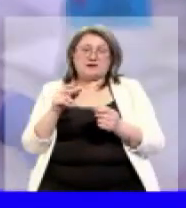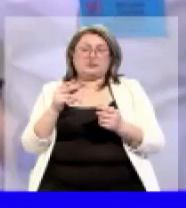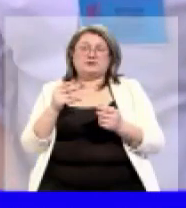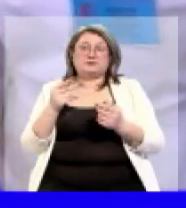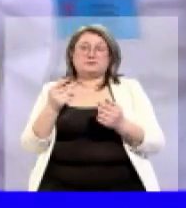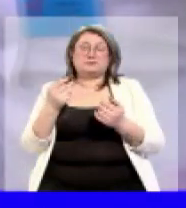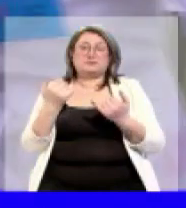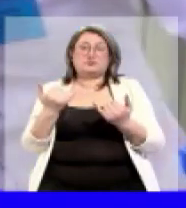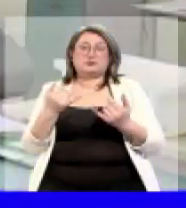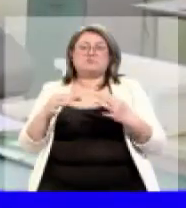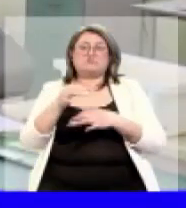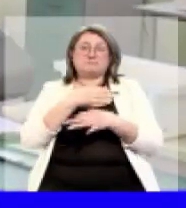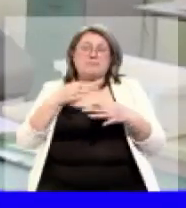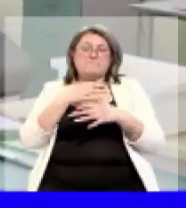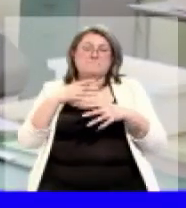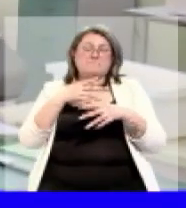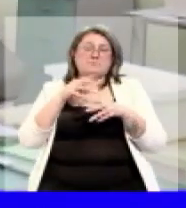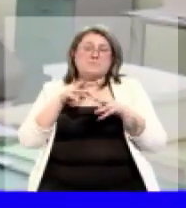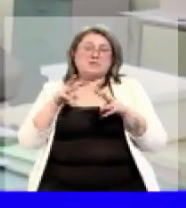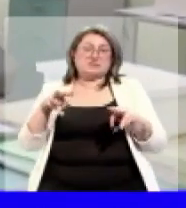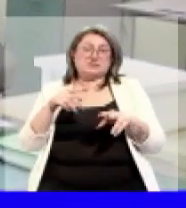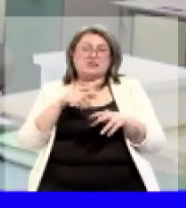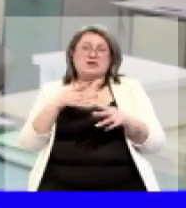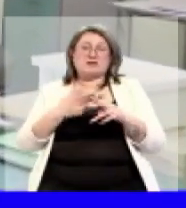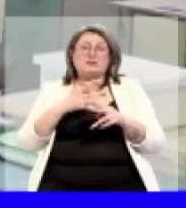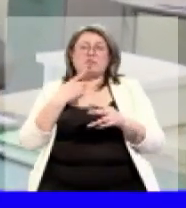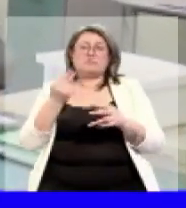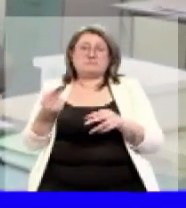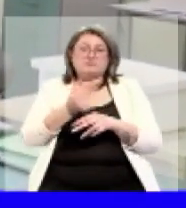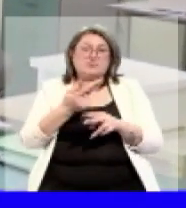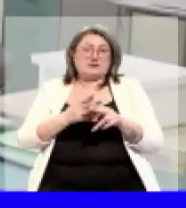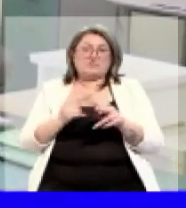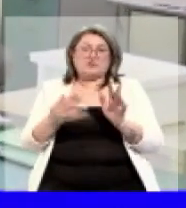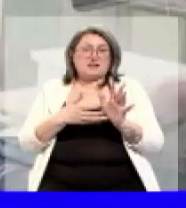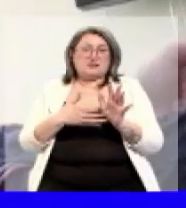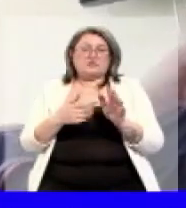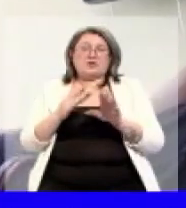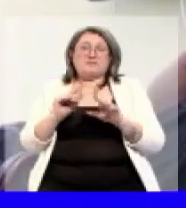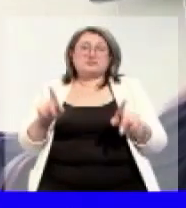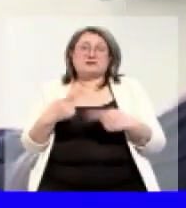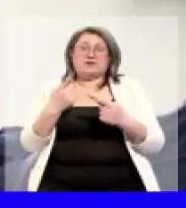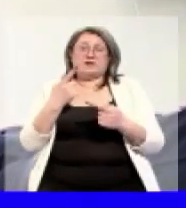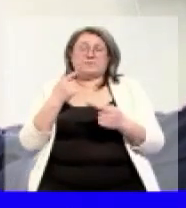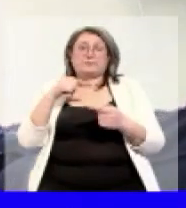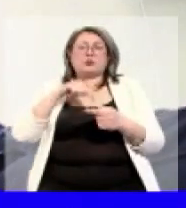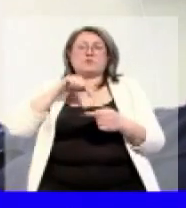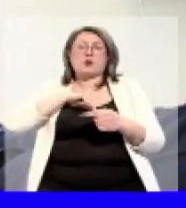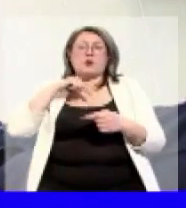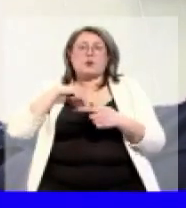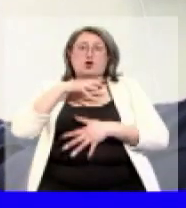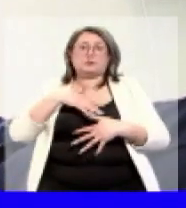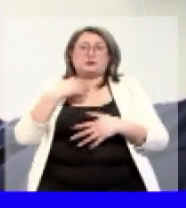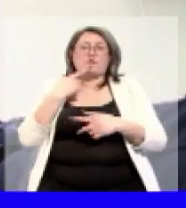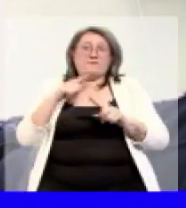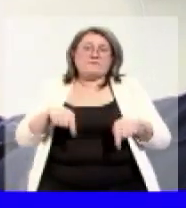мен калорияға деген қажет деңгейді қалпына келтіру үшін және анемияның алдын алу үшін тым жеткіліксіз. Ерікті донорлардың